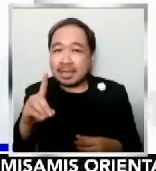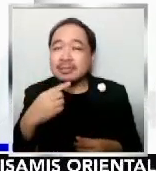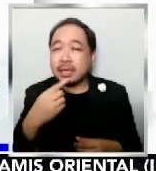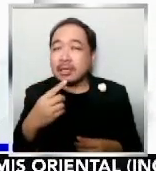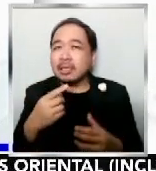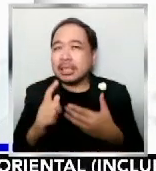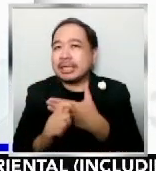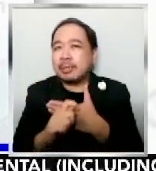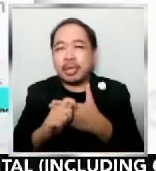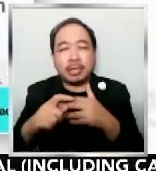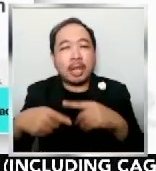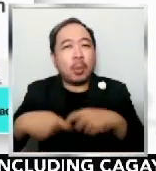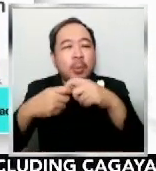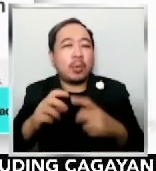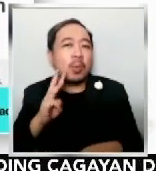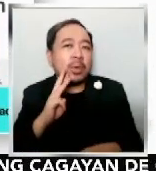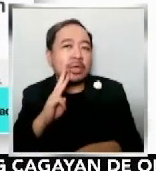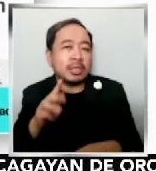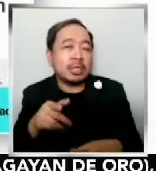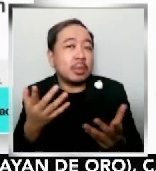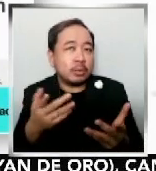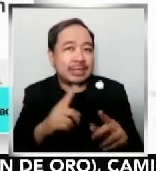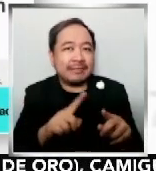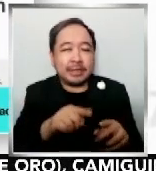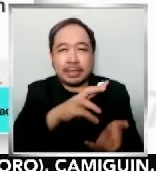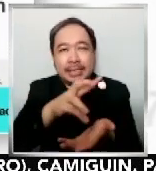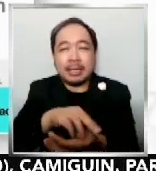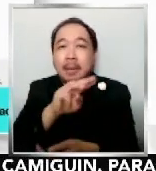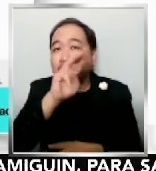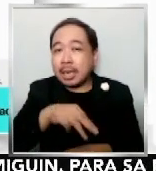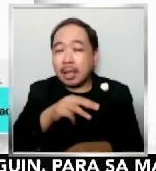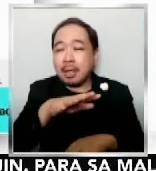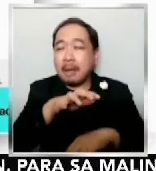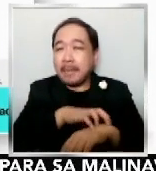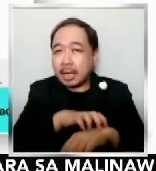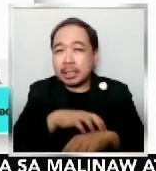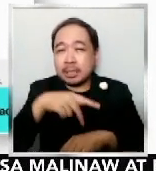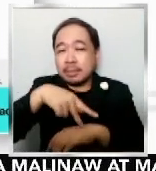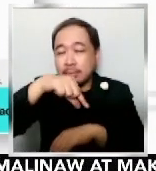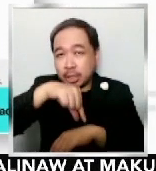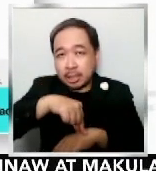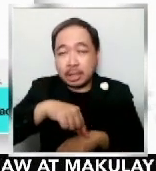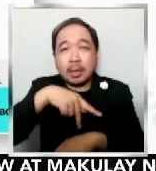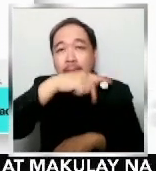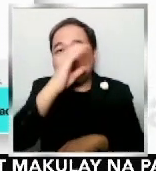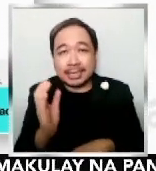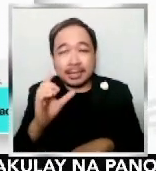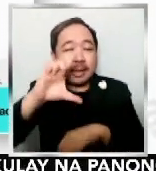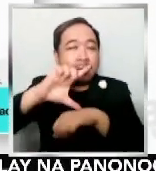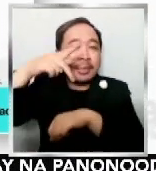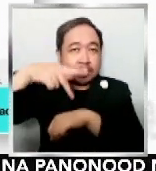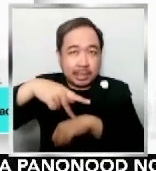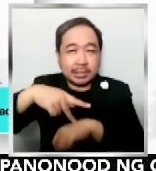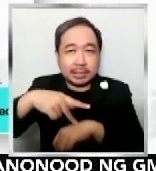mga customer sa ilang bahagi ng Maynila, Makati, Paranaque, Pasay at Las Piñas sa